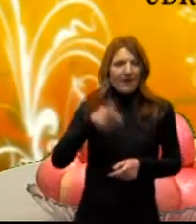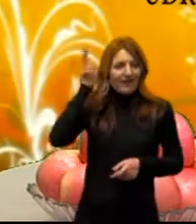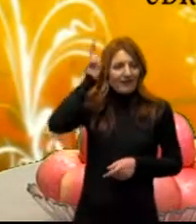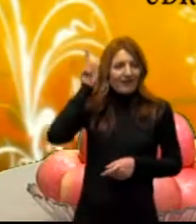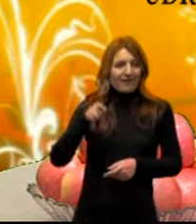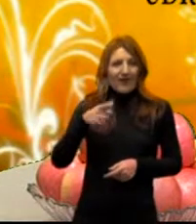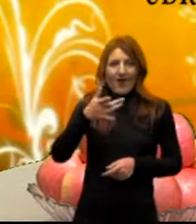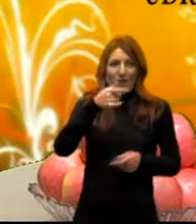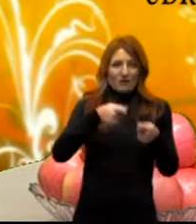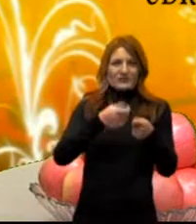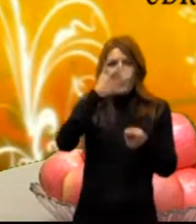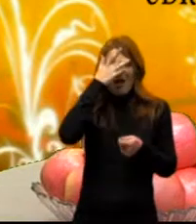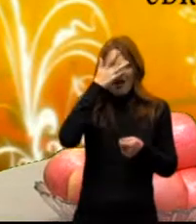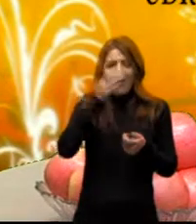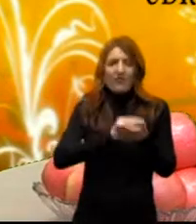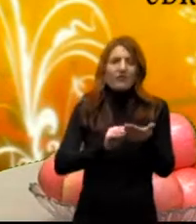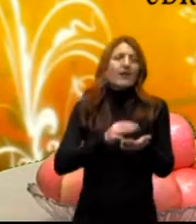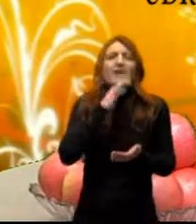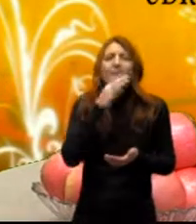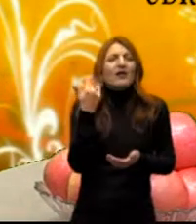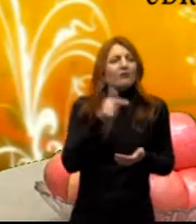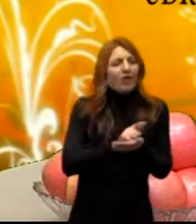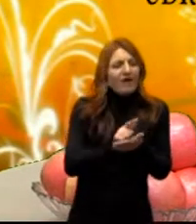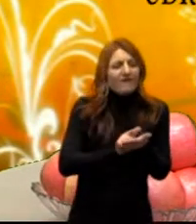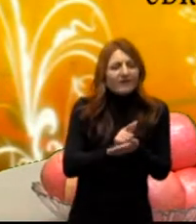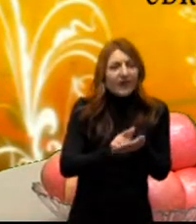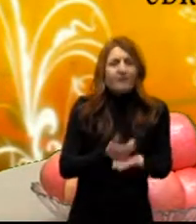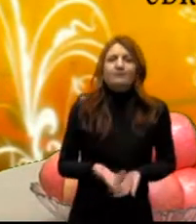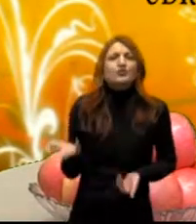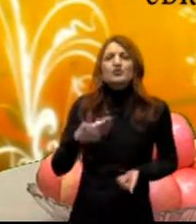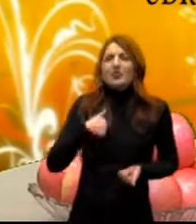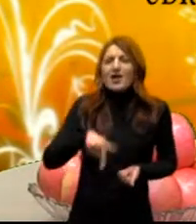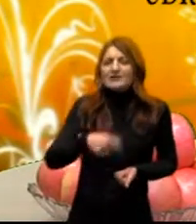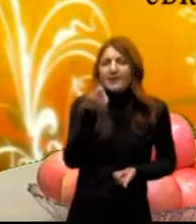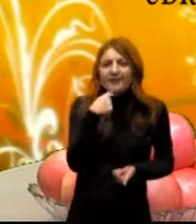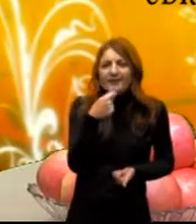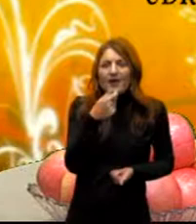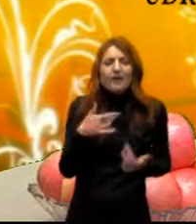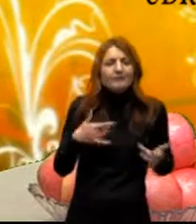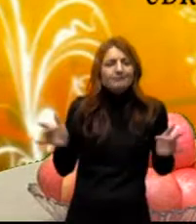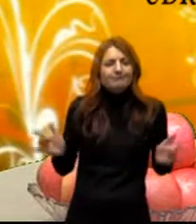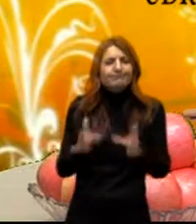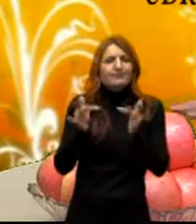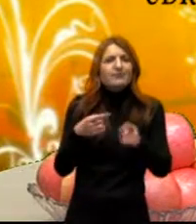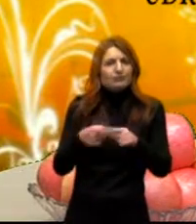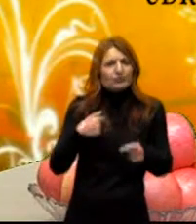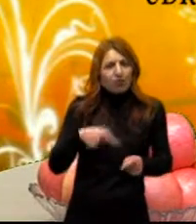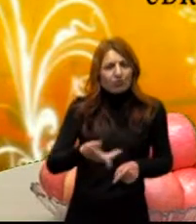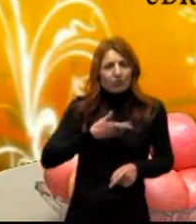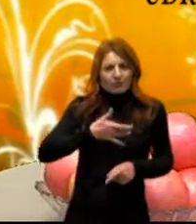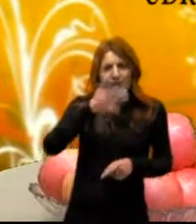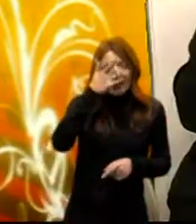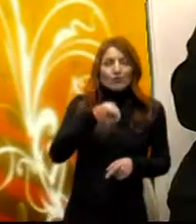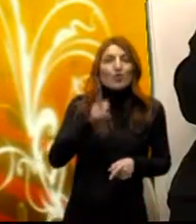meni. Znači, kakvo je bilo vrijeme, što sam jeo. Tako možda je tu isto jedna komponenta. Tako je. Kažem, svi